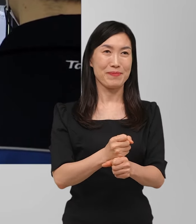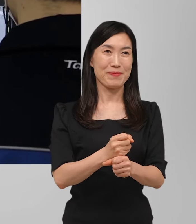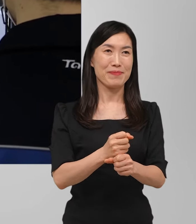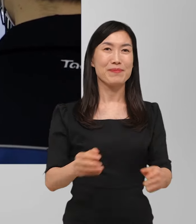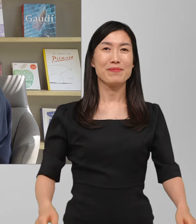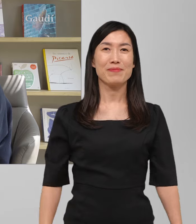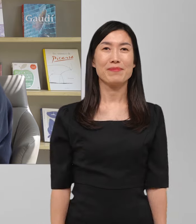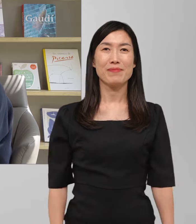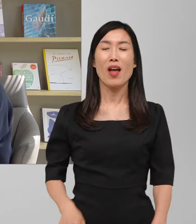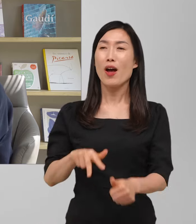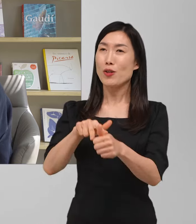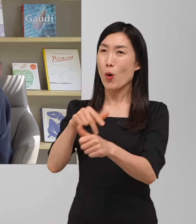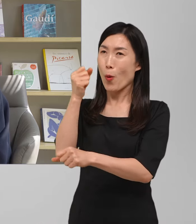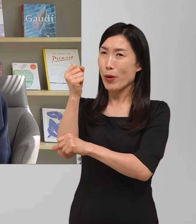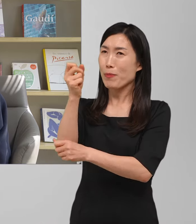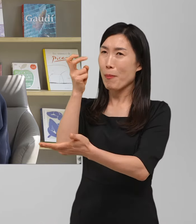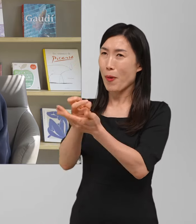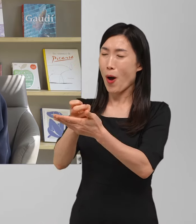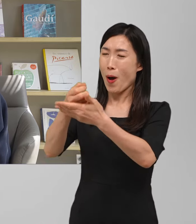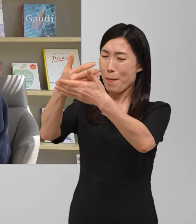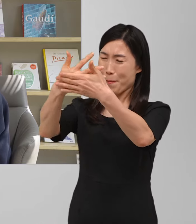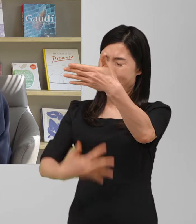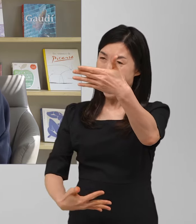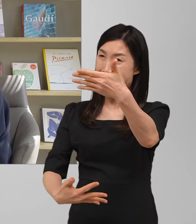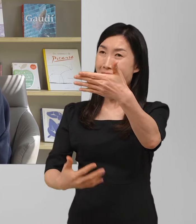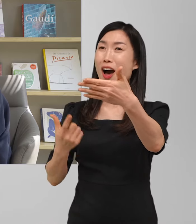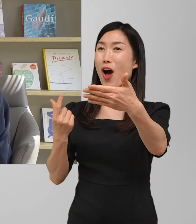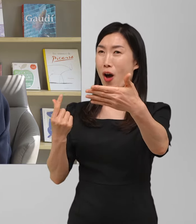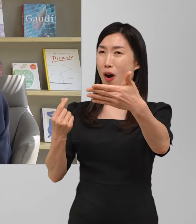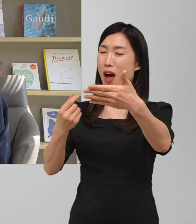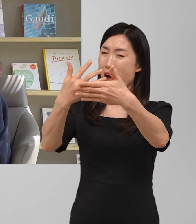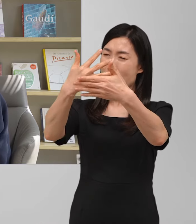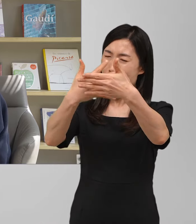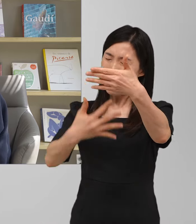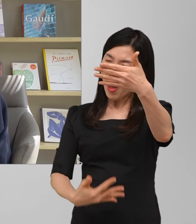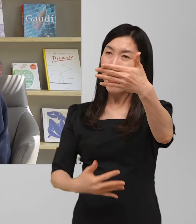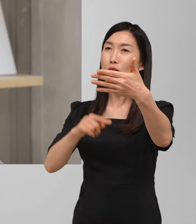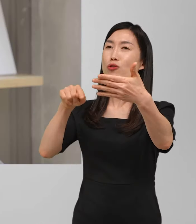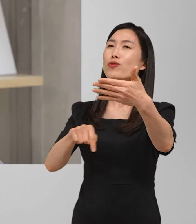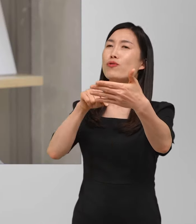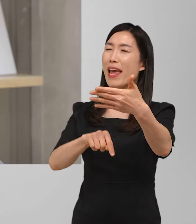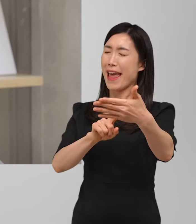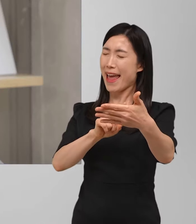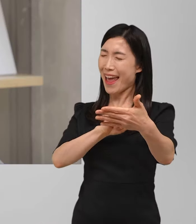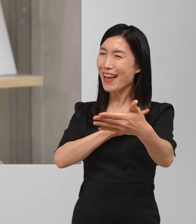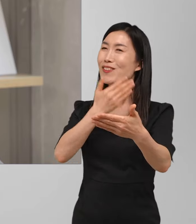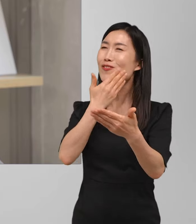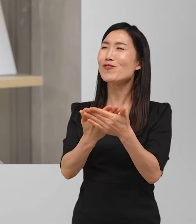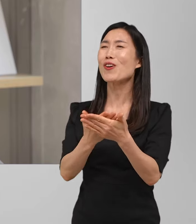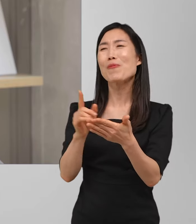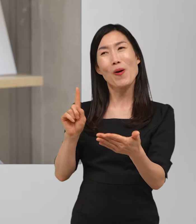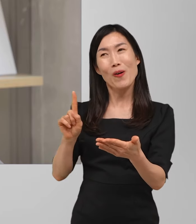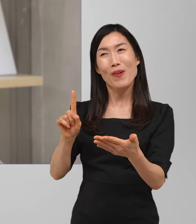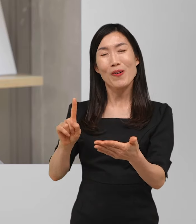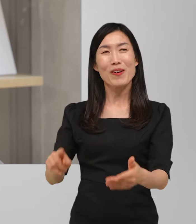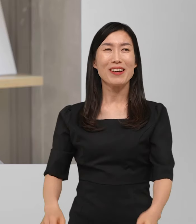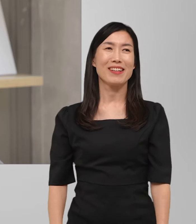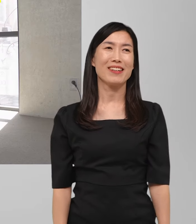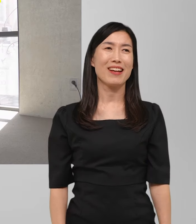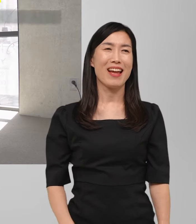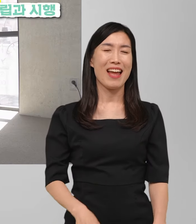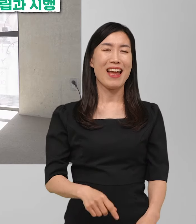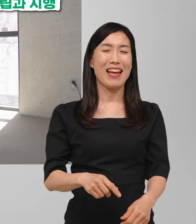만들어지게 됐습니다. 데이터 기본법이 굉장히 많은 법령들이 있더라고요. 여기에서 제일 중요한 건 어떤